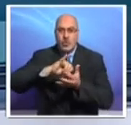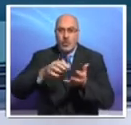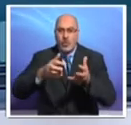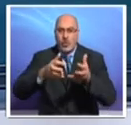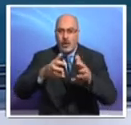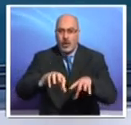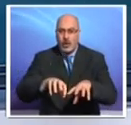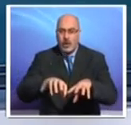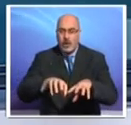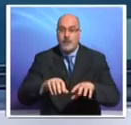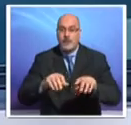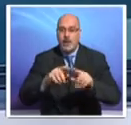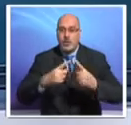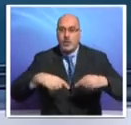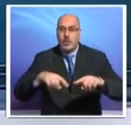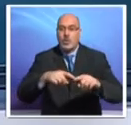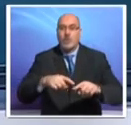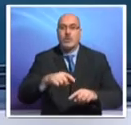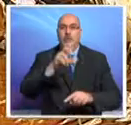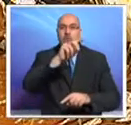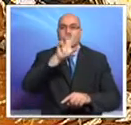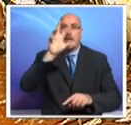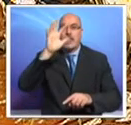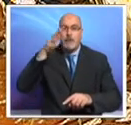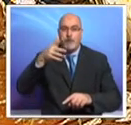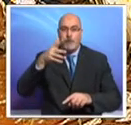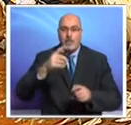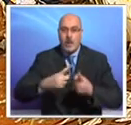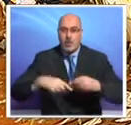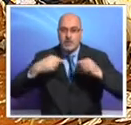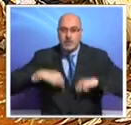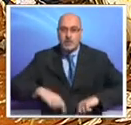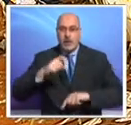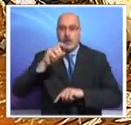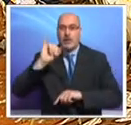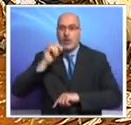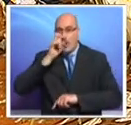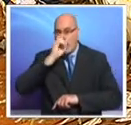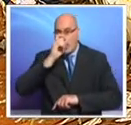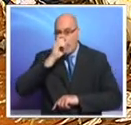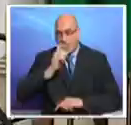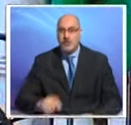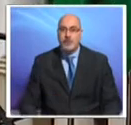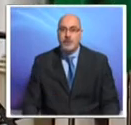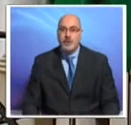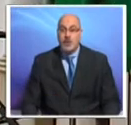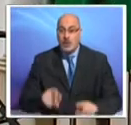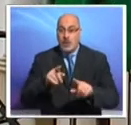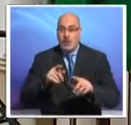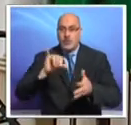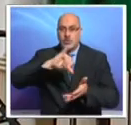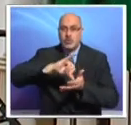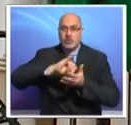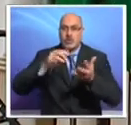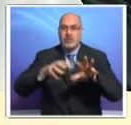أمس أشغال الدورة 35 لمجلس وزراء الداخلية العرب، والتي أشرف عليها